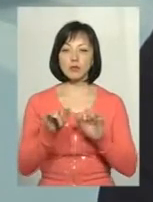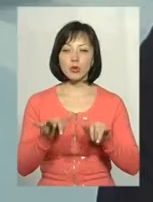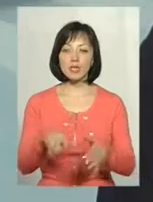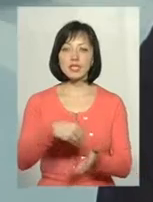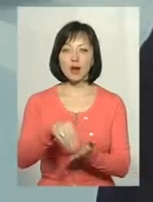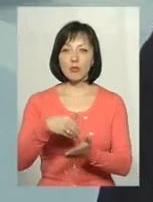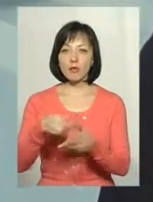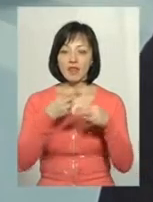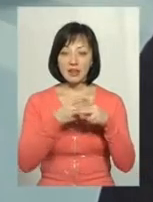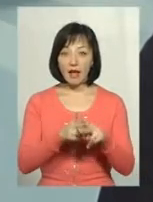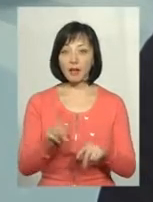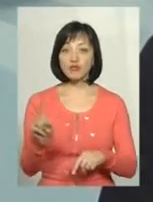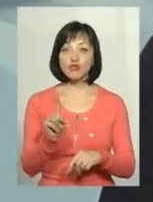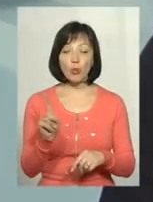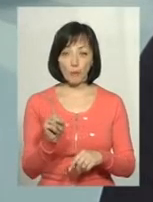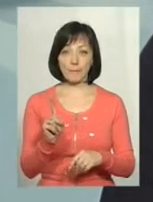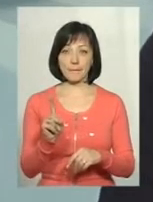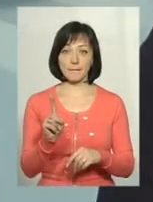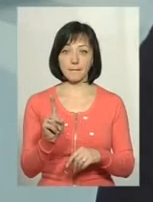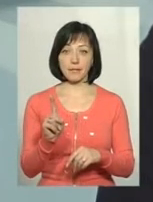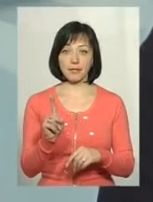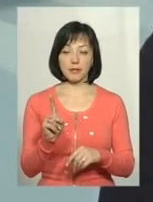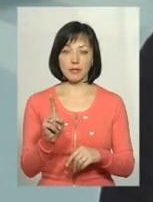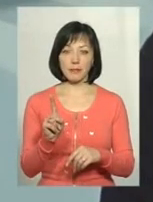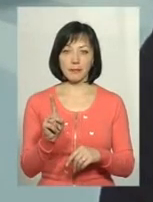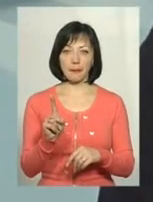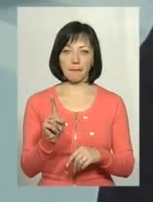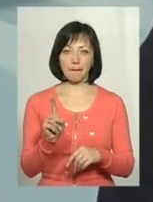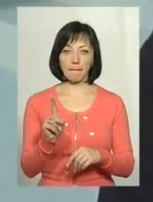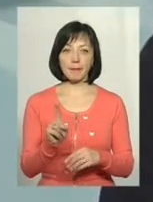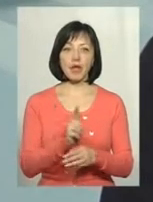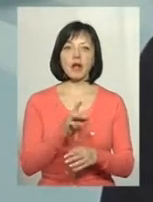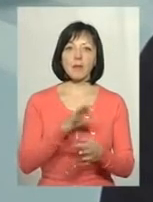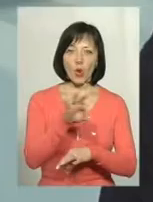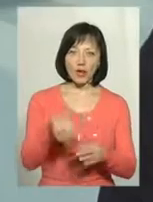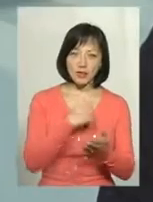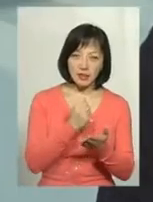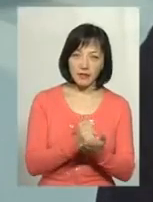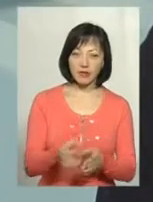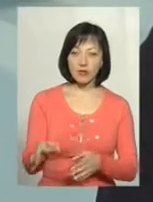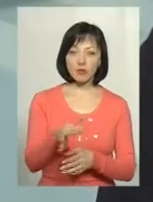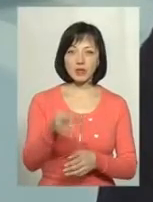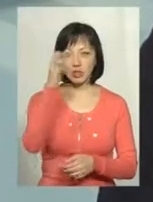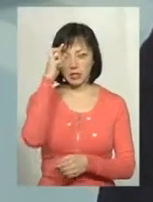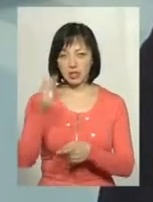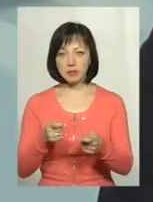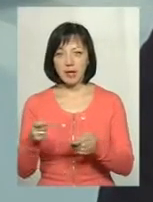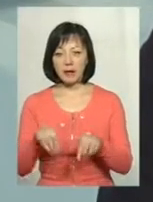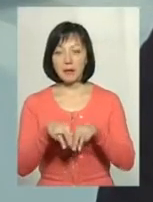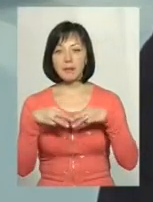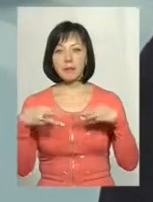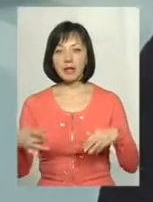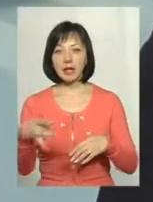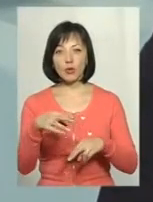техніки, для того, щоб розпочати проєкт затверджено і в обласній державній адміністрації, і в